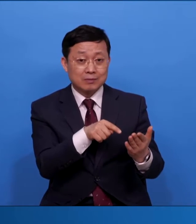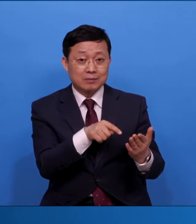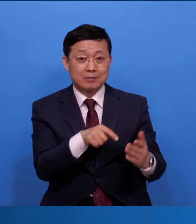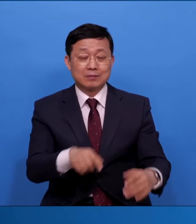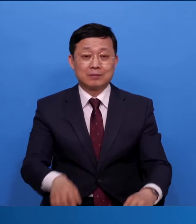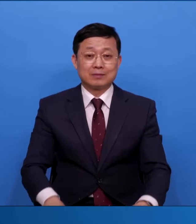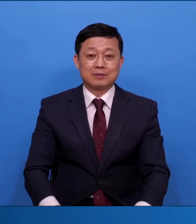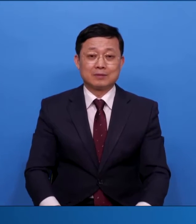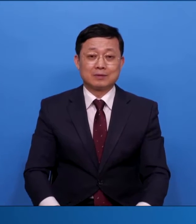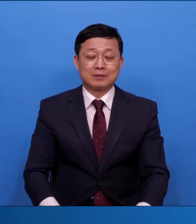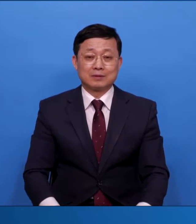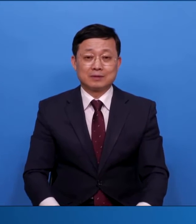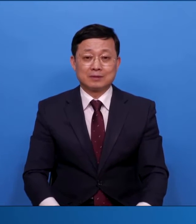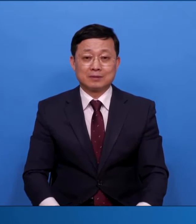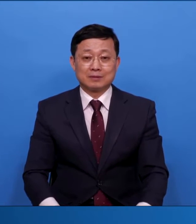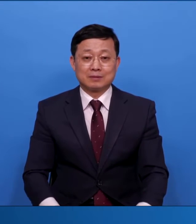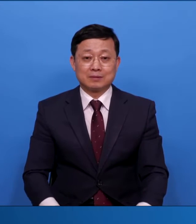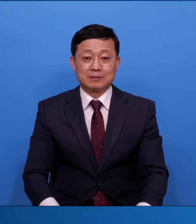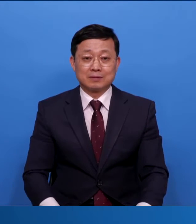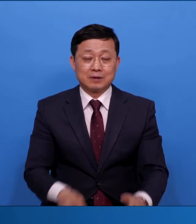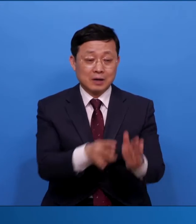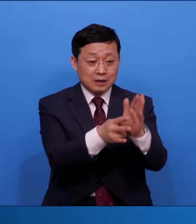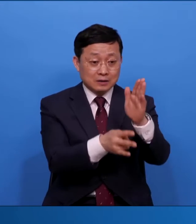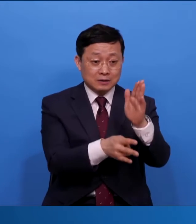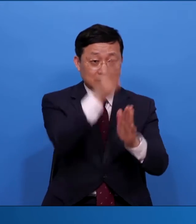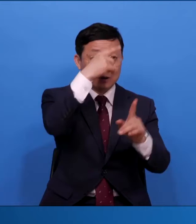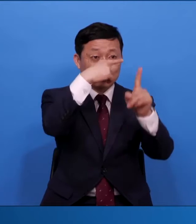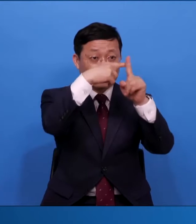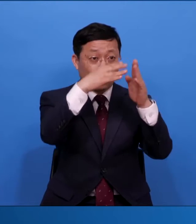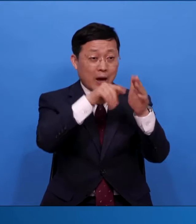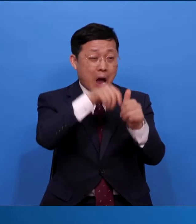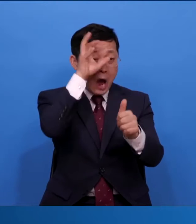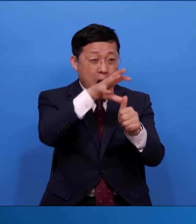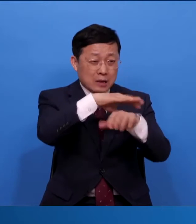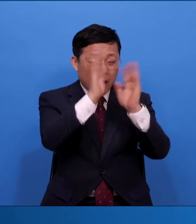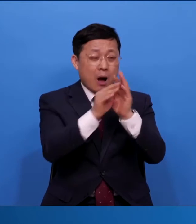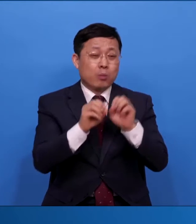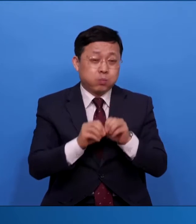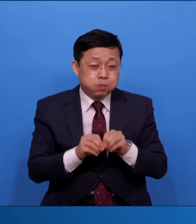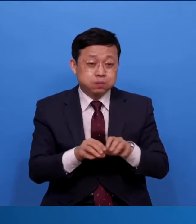在使徒行传11章19节 핍박이 나서 다 흩어졌단 말이에요. 그렇죠?